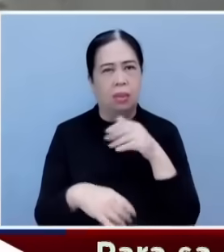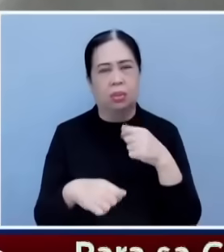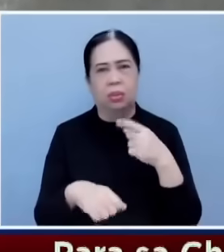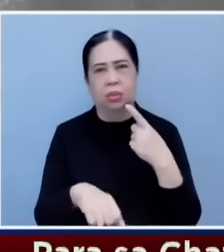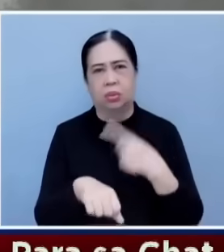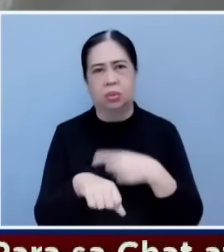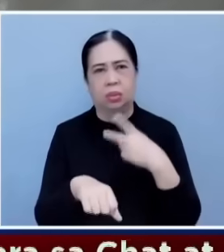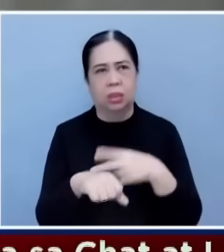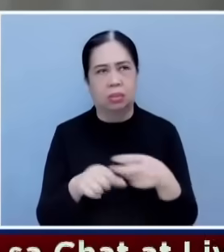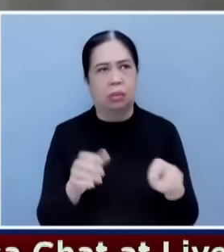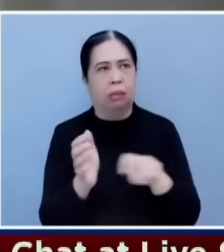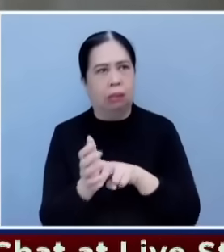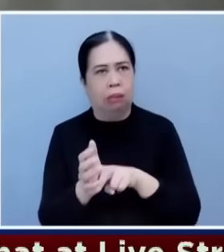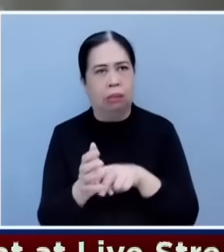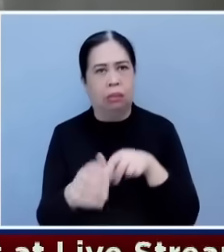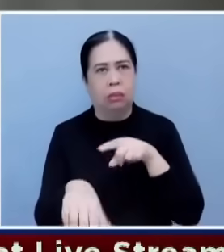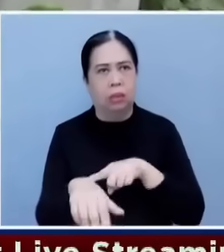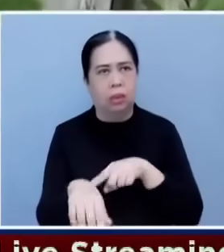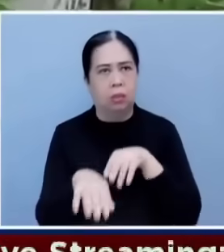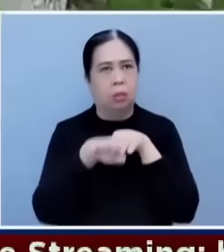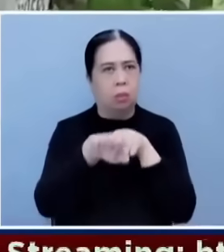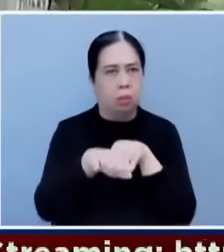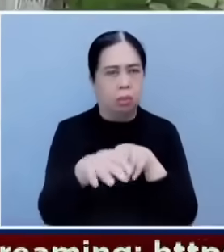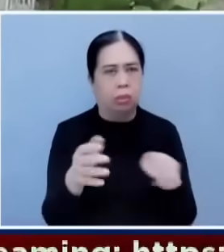Yung sa oras po, tsaka yung sa